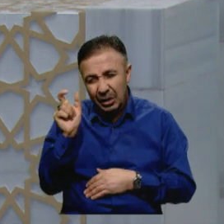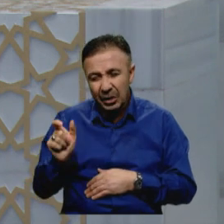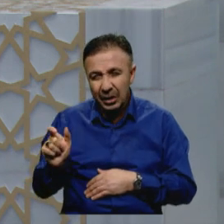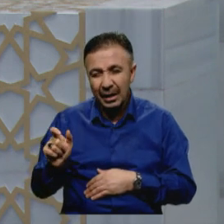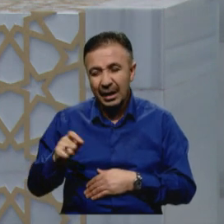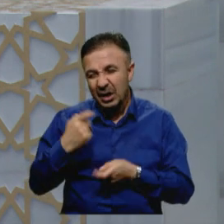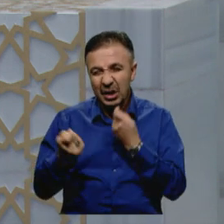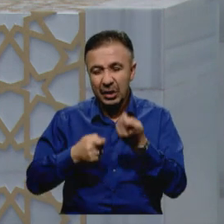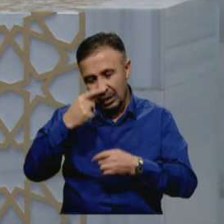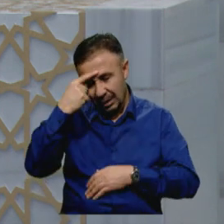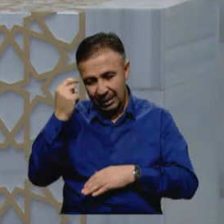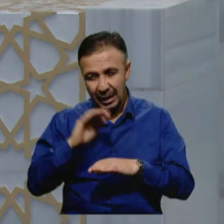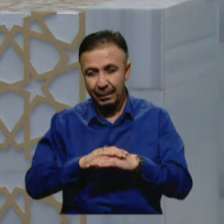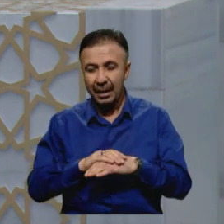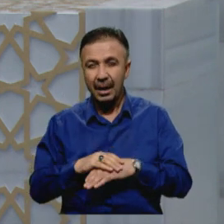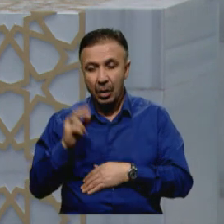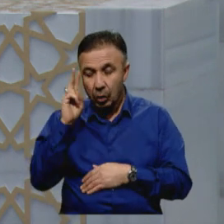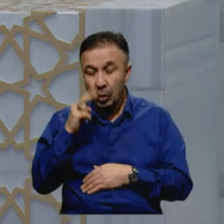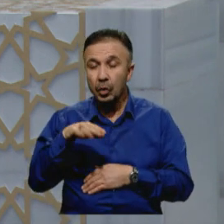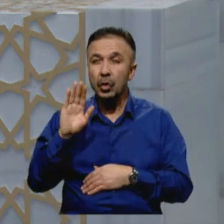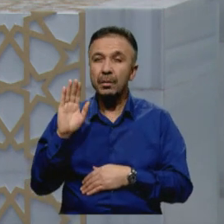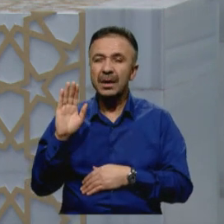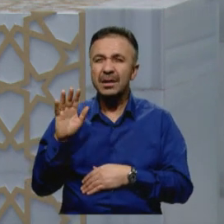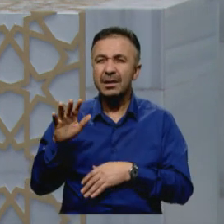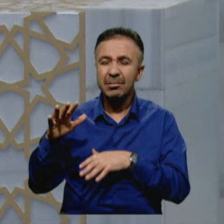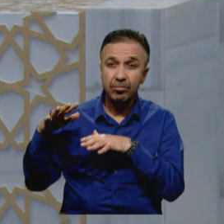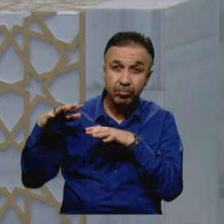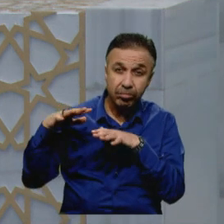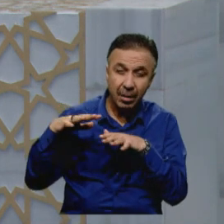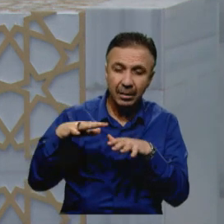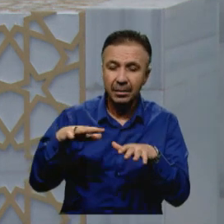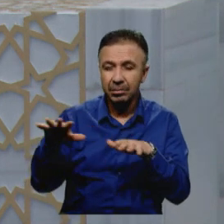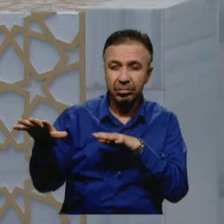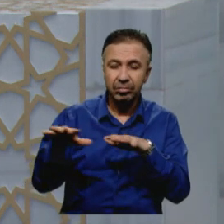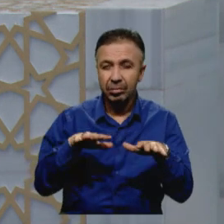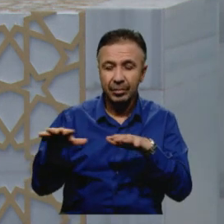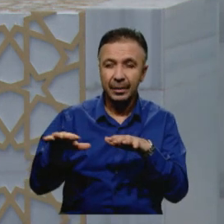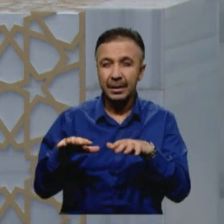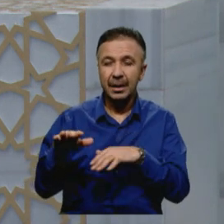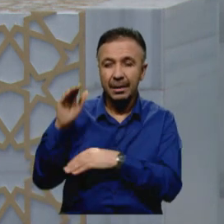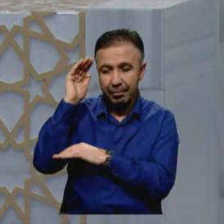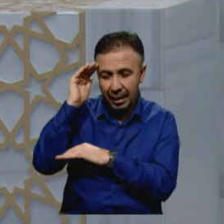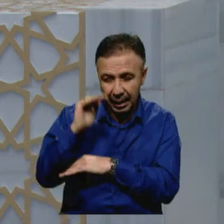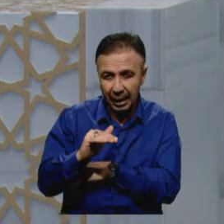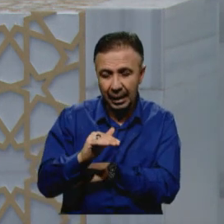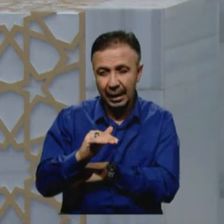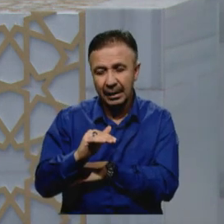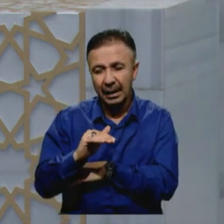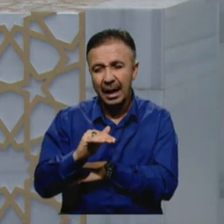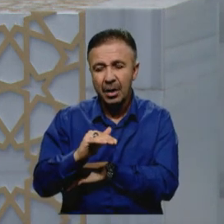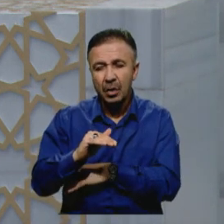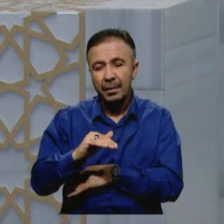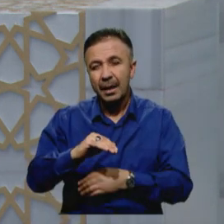belalardan, afetlerden, musibetlerden, gücümüzün, kuvvetimizin, kudretimizin yetmeyeceği her türlü bela